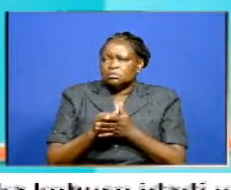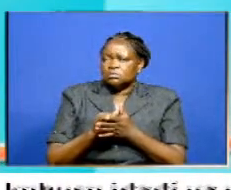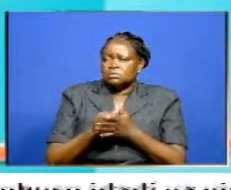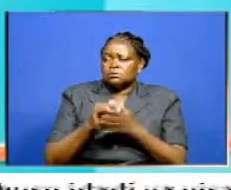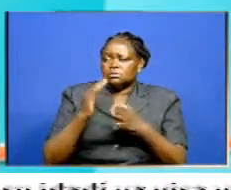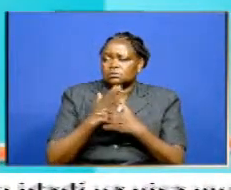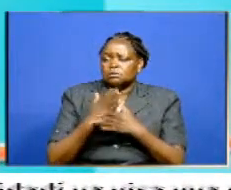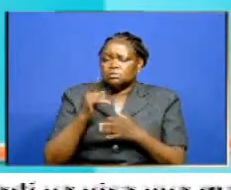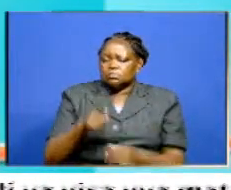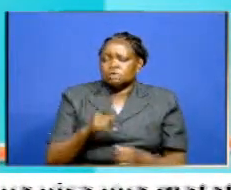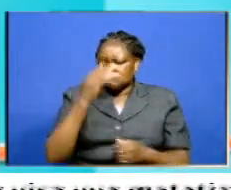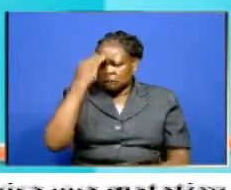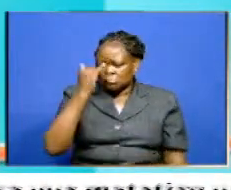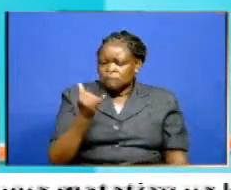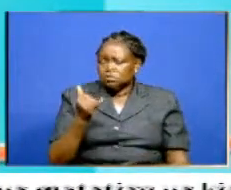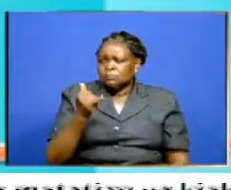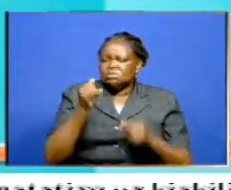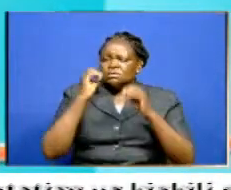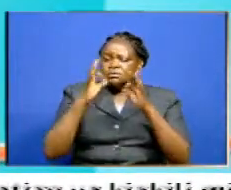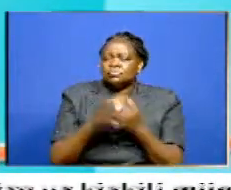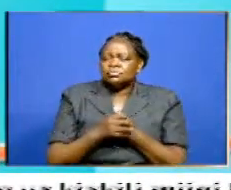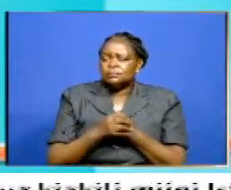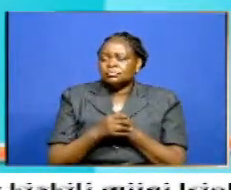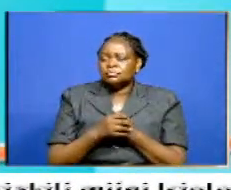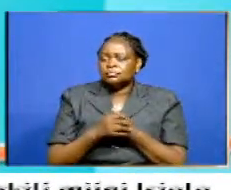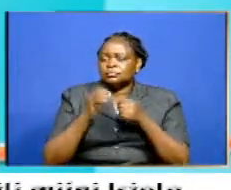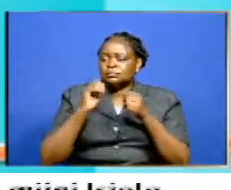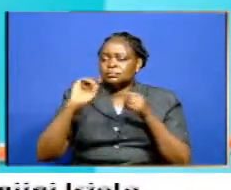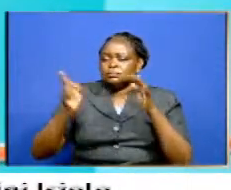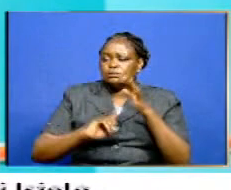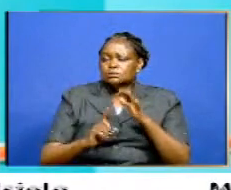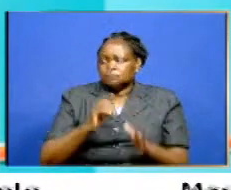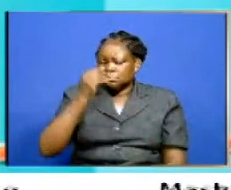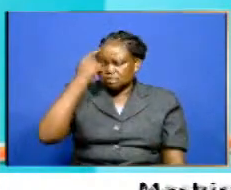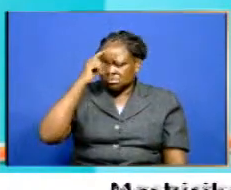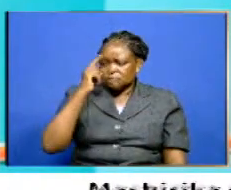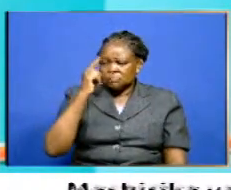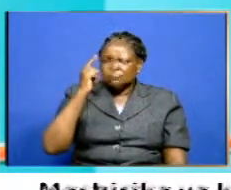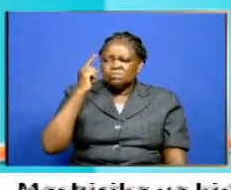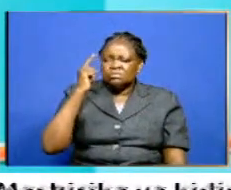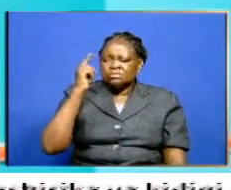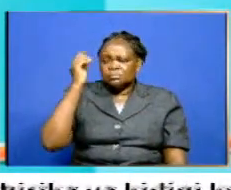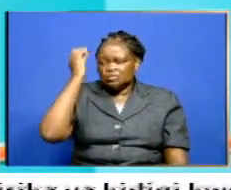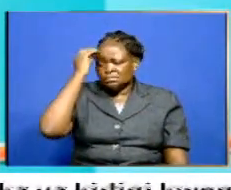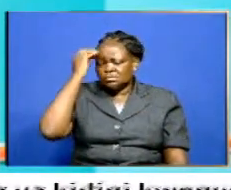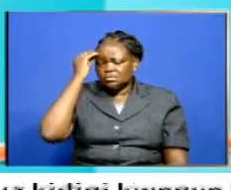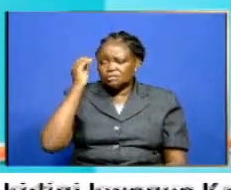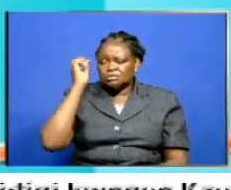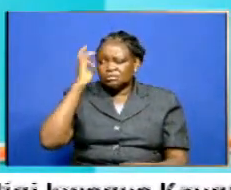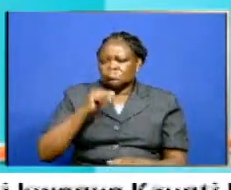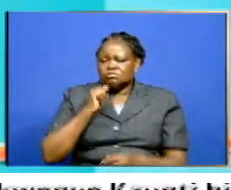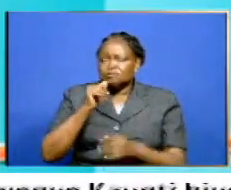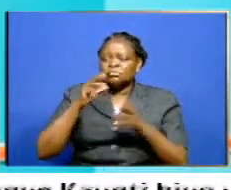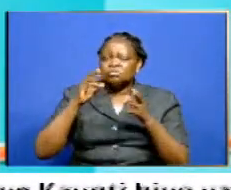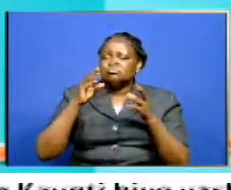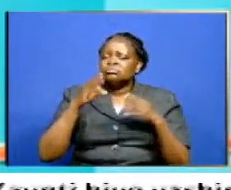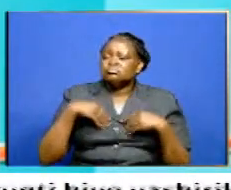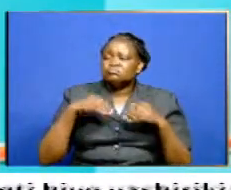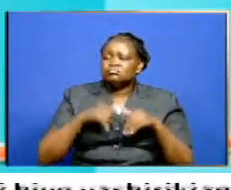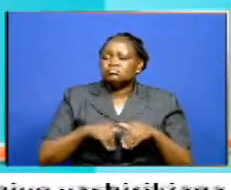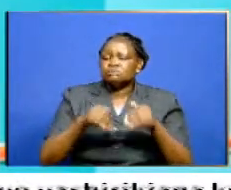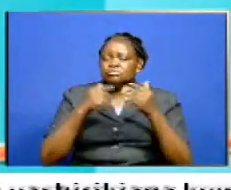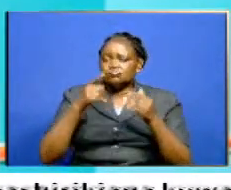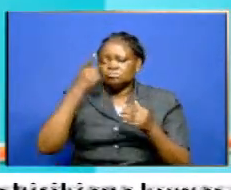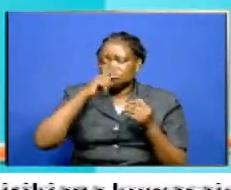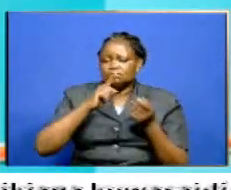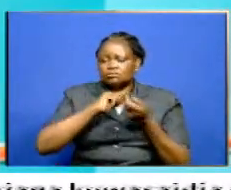sekta hii, kwa sababu kama waziri wa masomo hata zingatia katika mambo ya policy